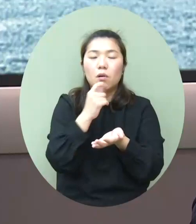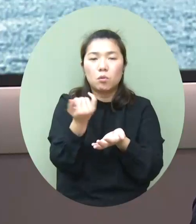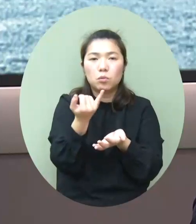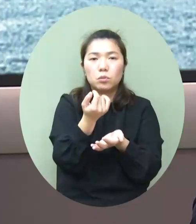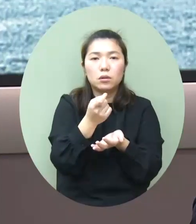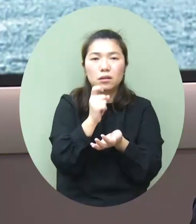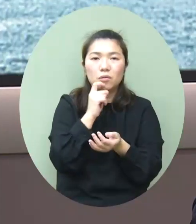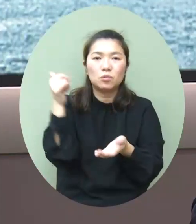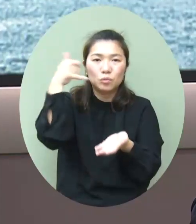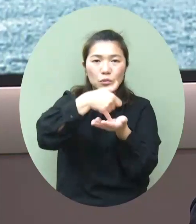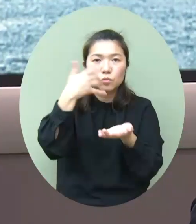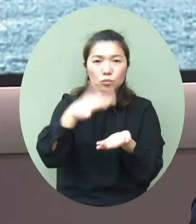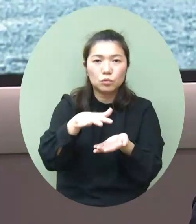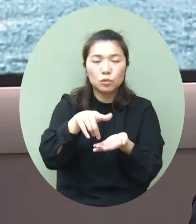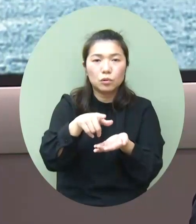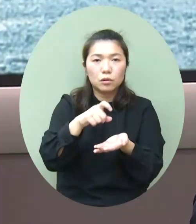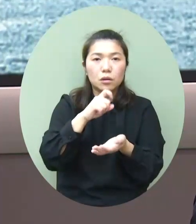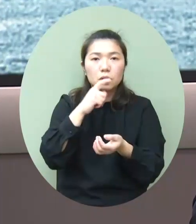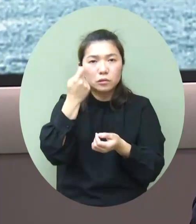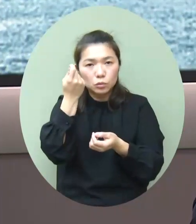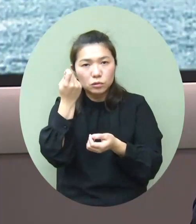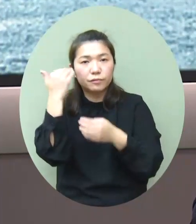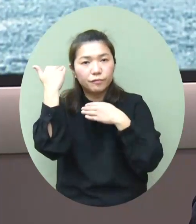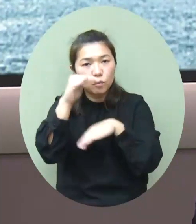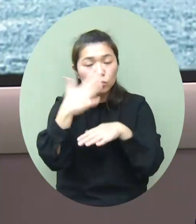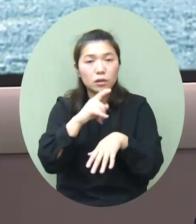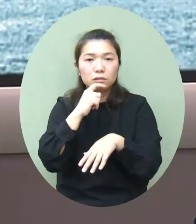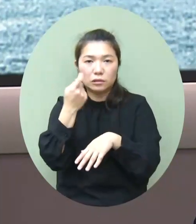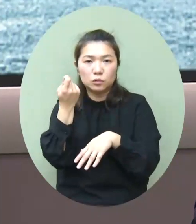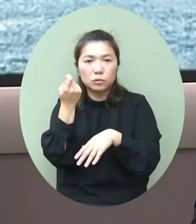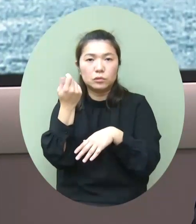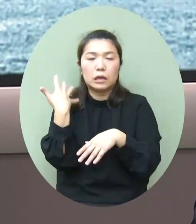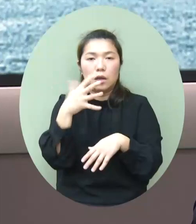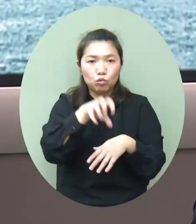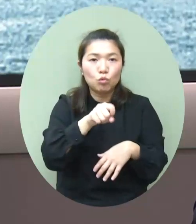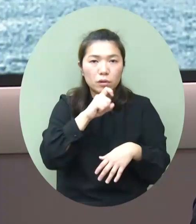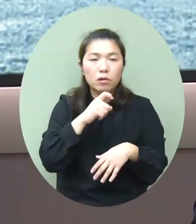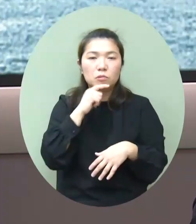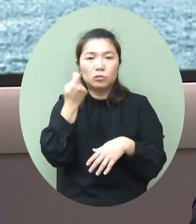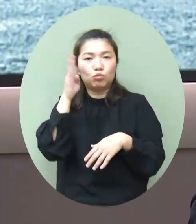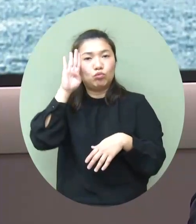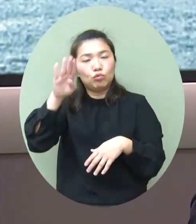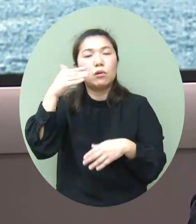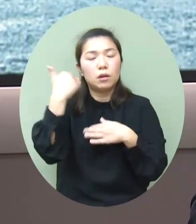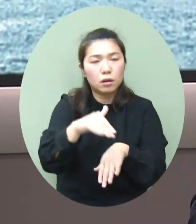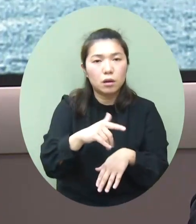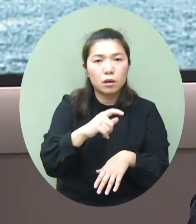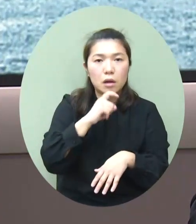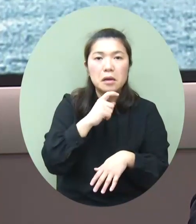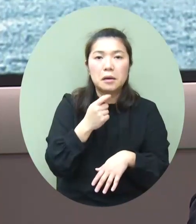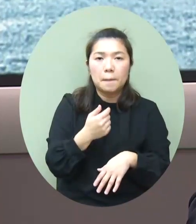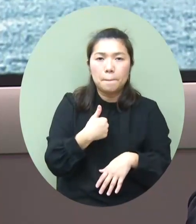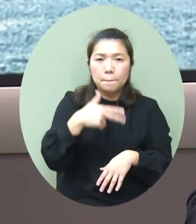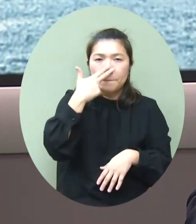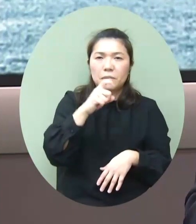到医院，有些一两天之内就可以送到以后就可以再提供